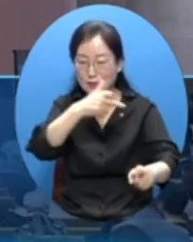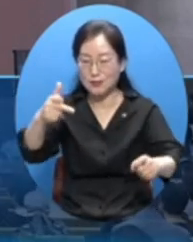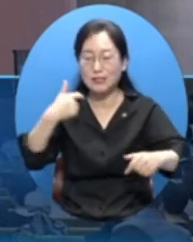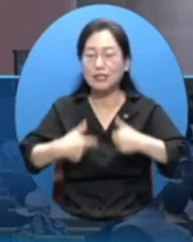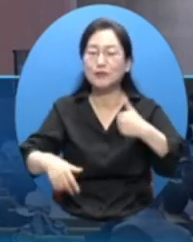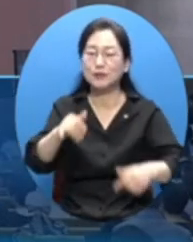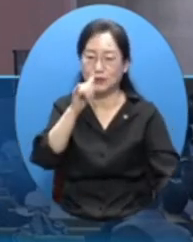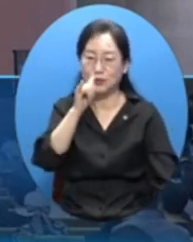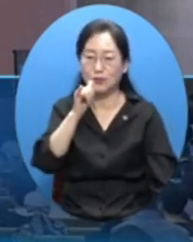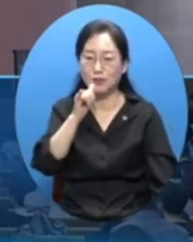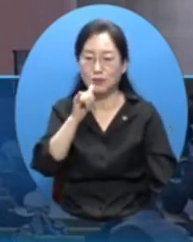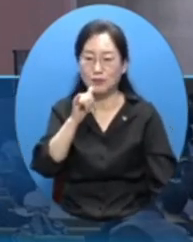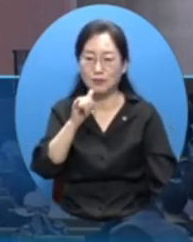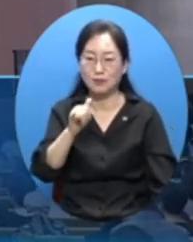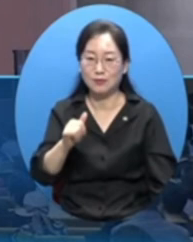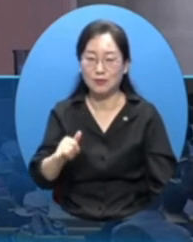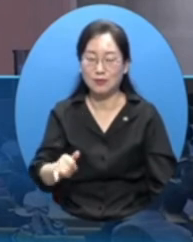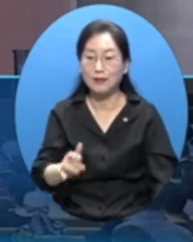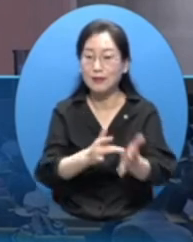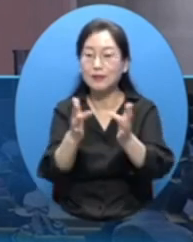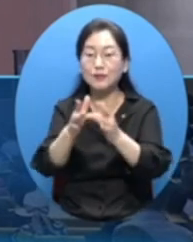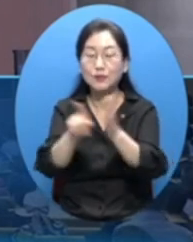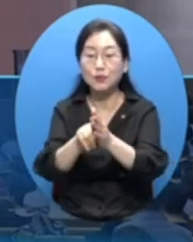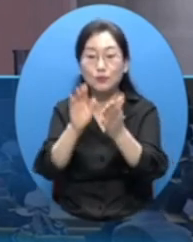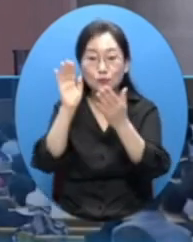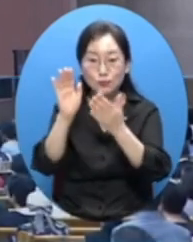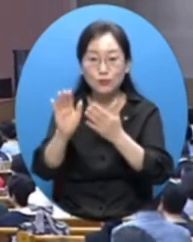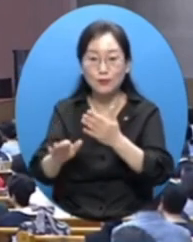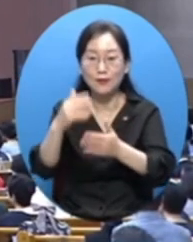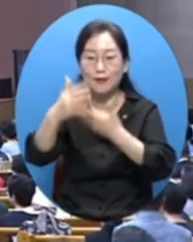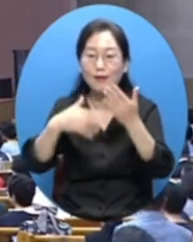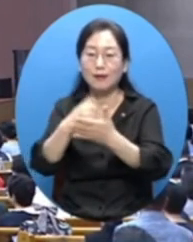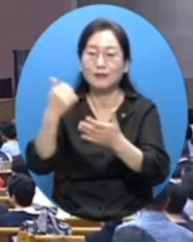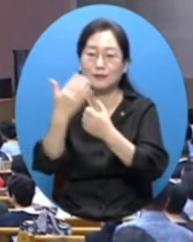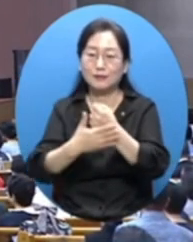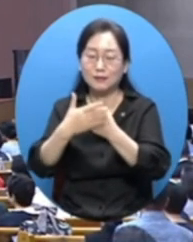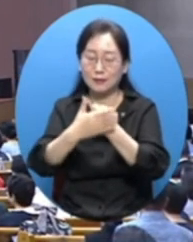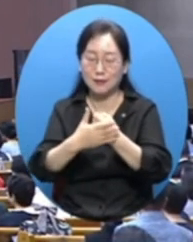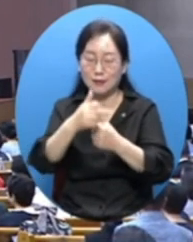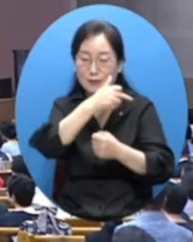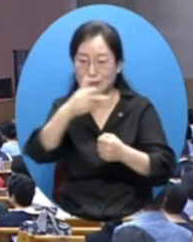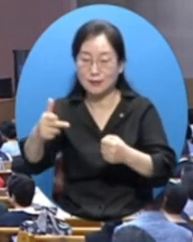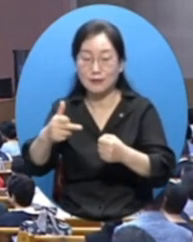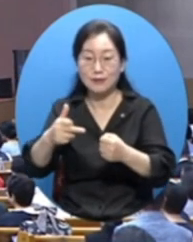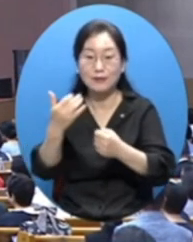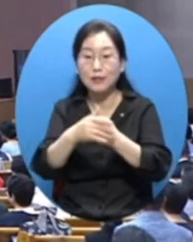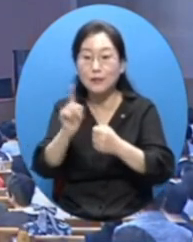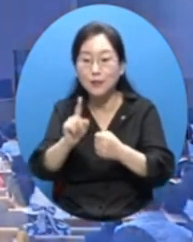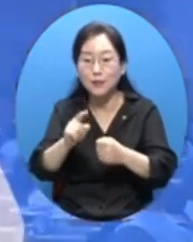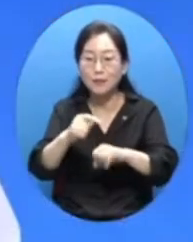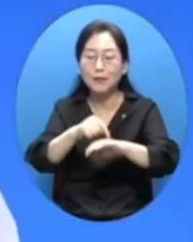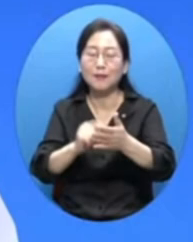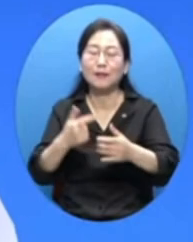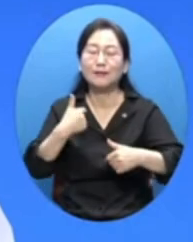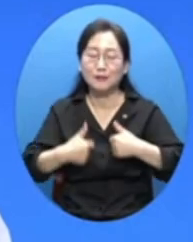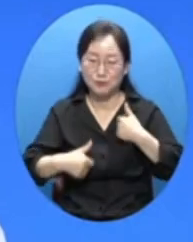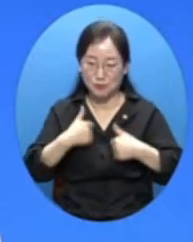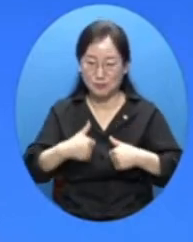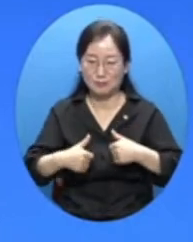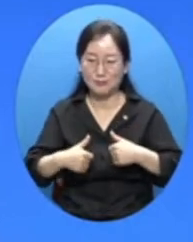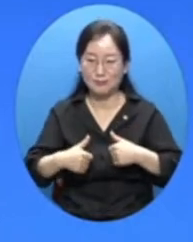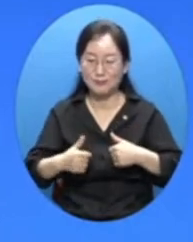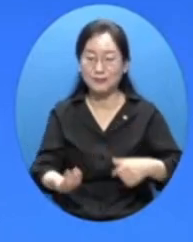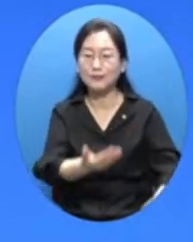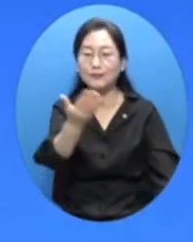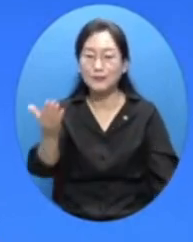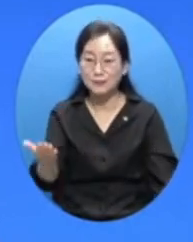기쁨이 있더라. 예수를 믿고 나서 하나님의 은혜 가운데 가장 큰 마음의 기쁨이 임하는 것입니다.